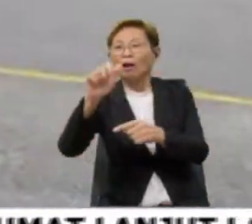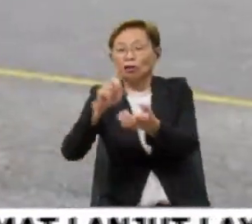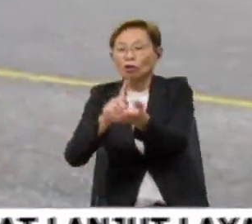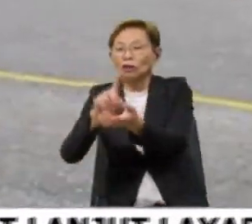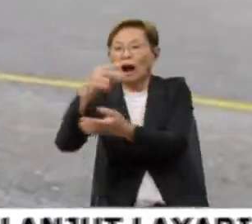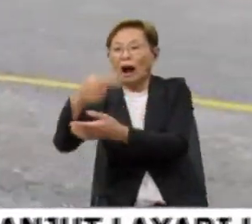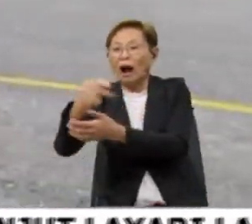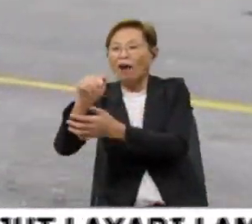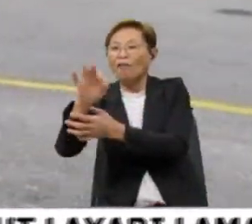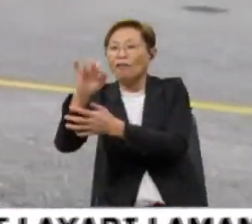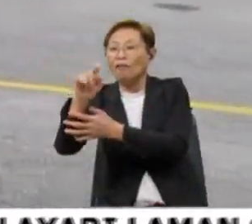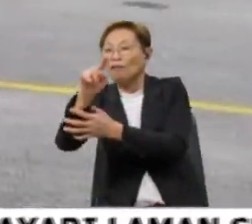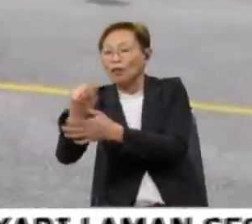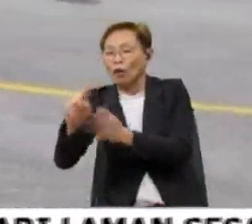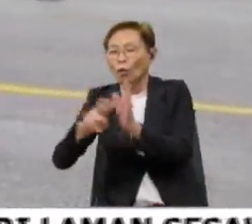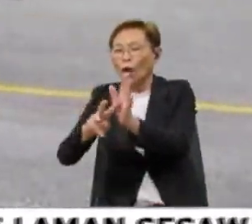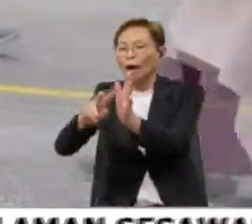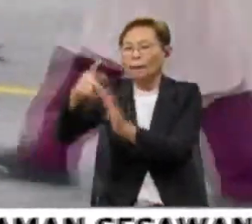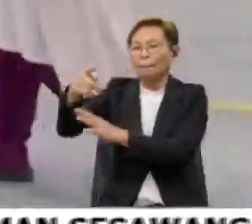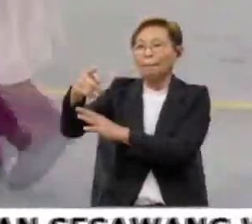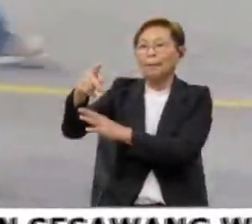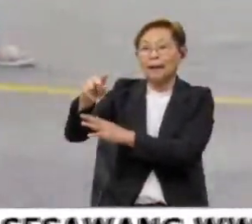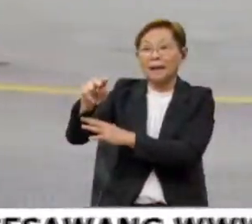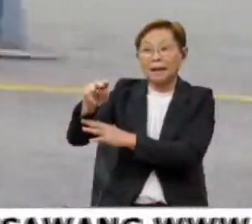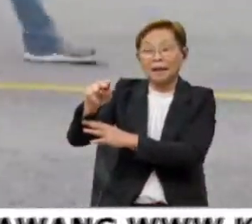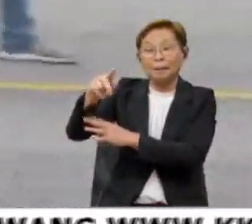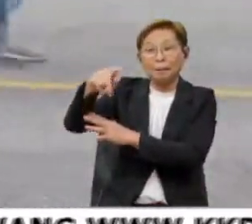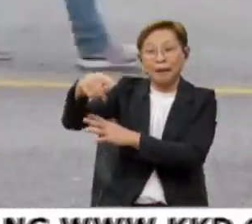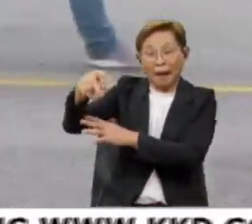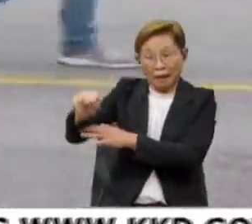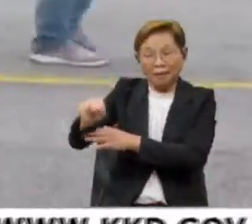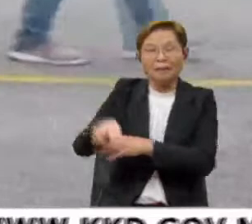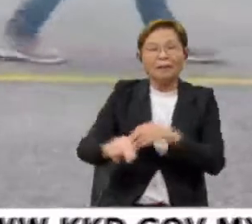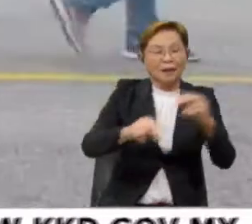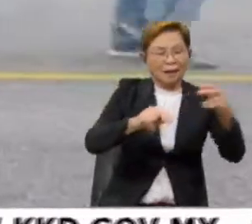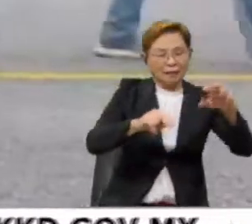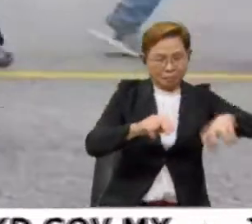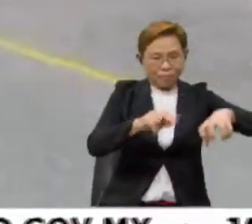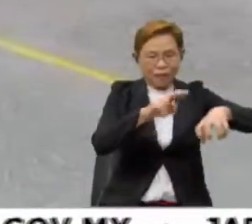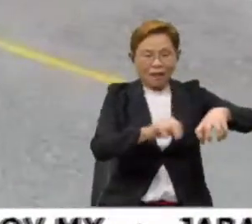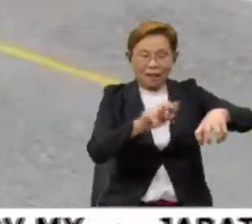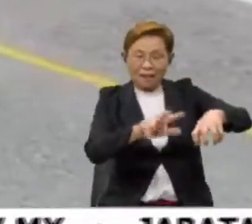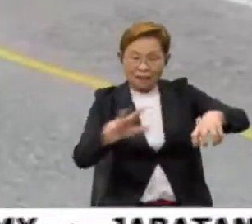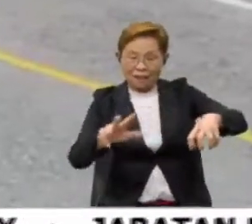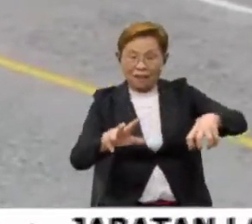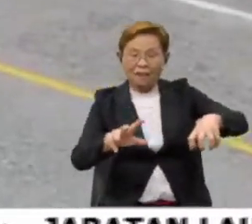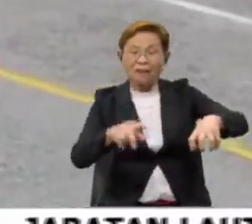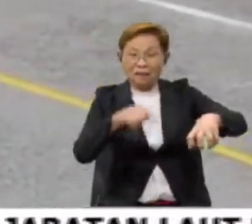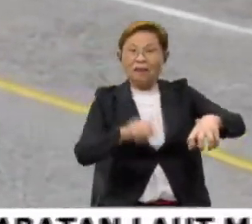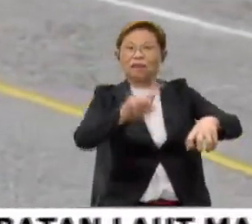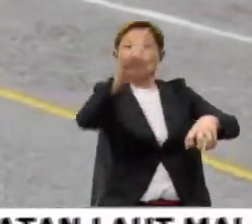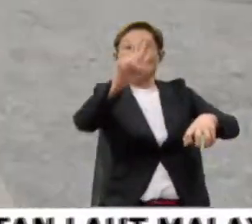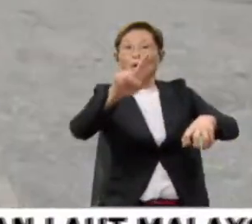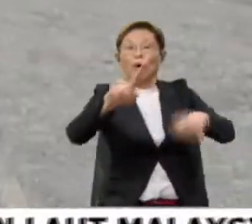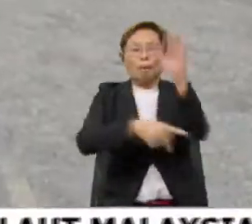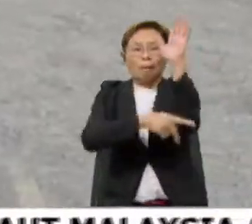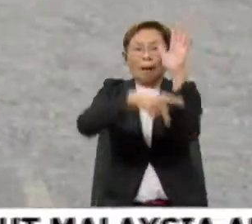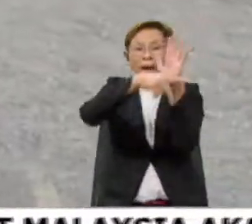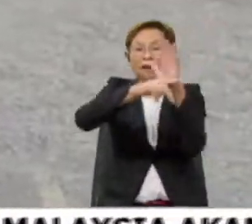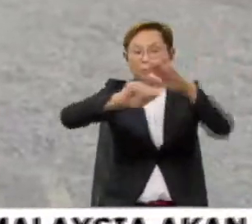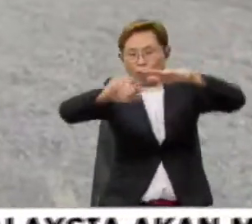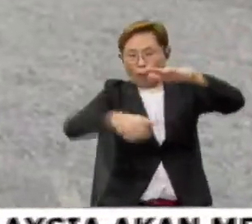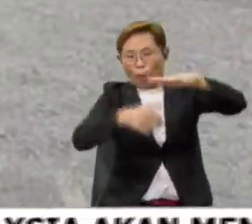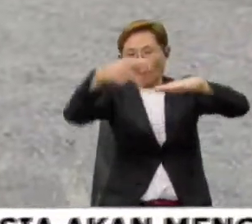Bahardin yang mewakili Perikatan Nasional. Dan N33 Taman Medan merupakan salah satu DUN yang terdapat dalam Parlimen Petaling